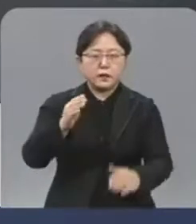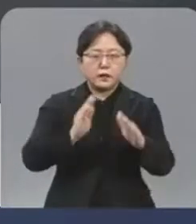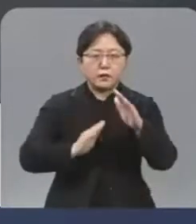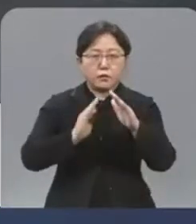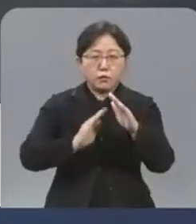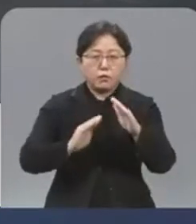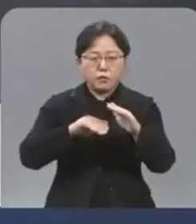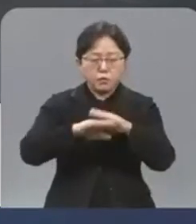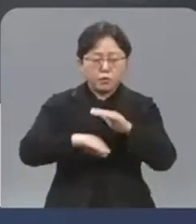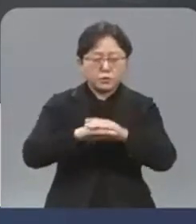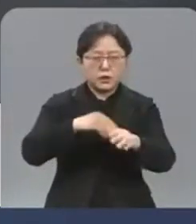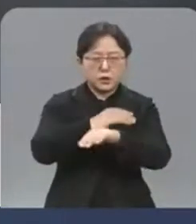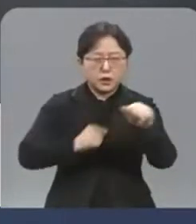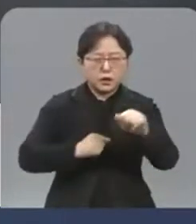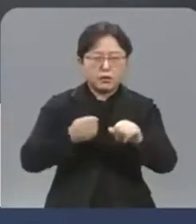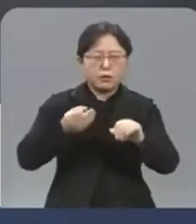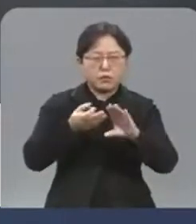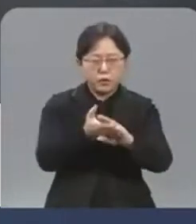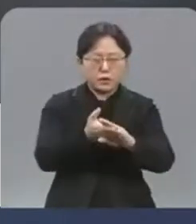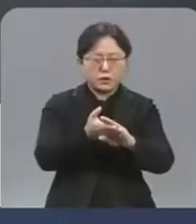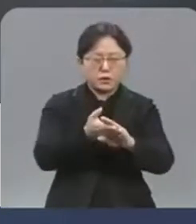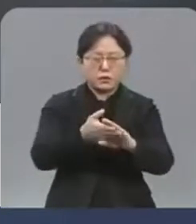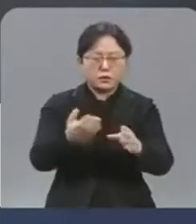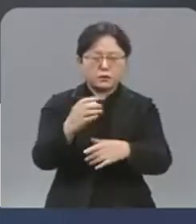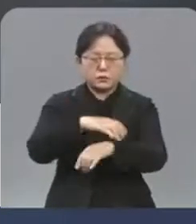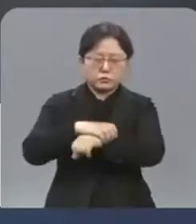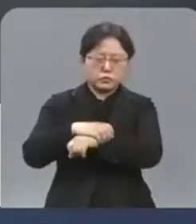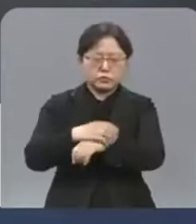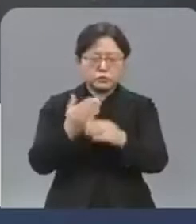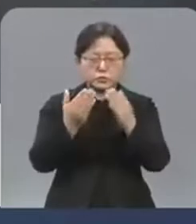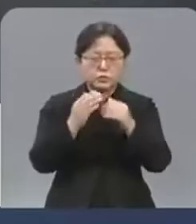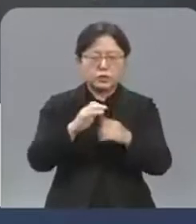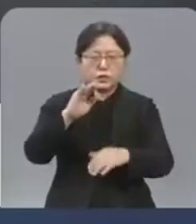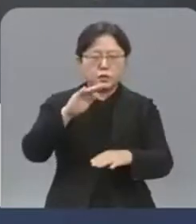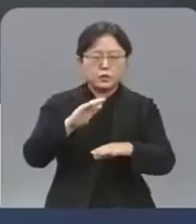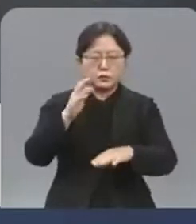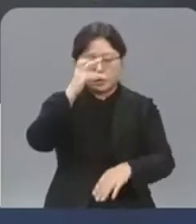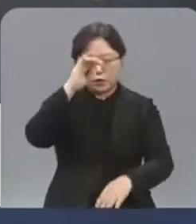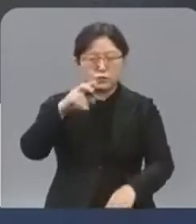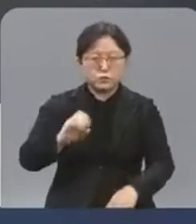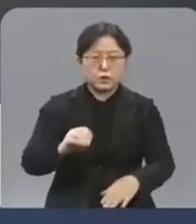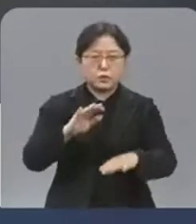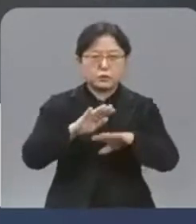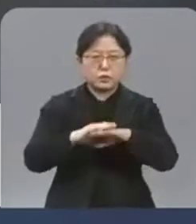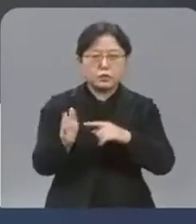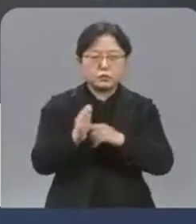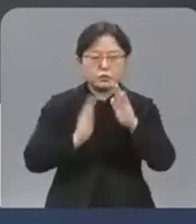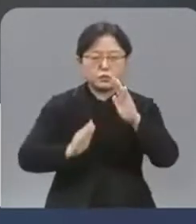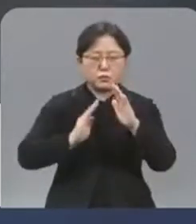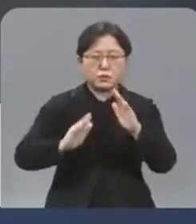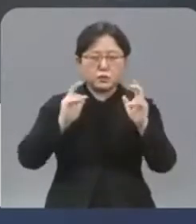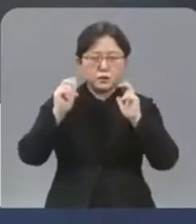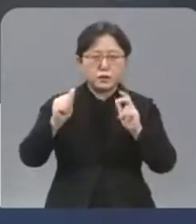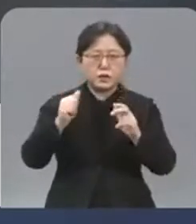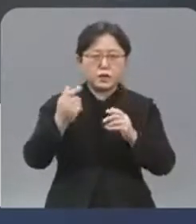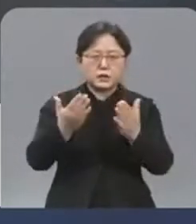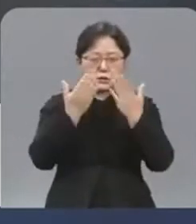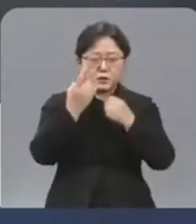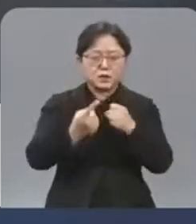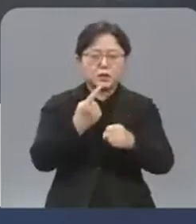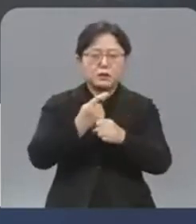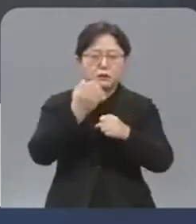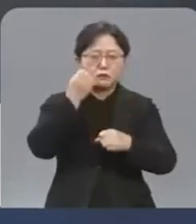관급공사 수주를 대가로 수억 원의 뇌물을 받은 혐의로 구속된 최규성 전 농어촌공사 사장이 1심에서 징역 1년 9개월을